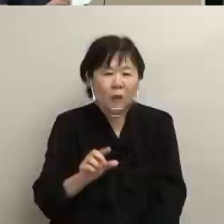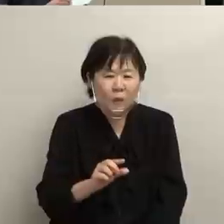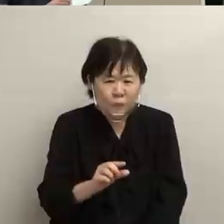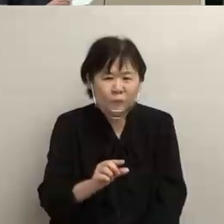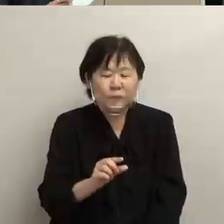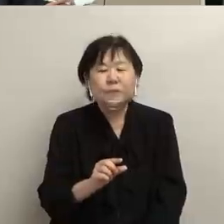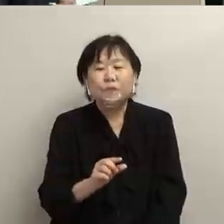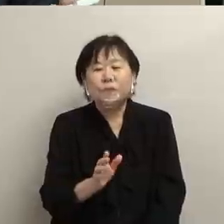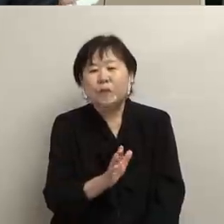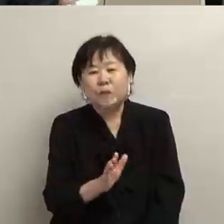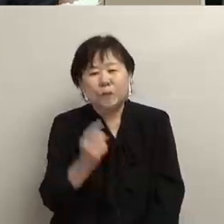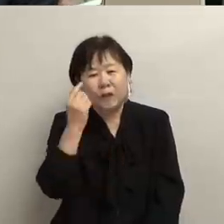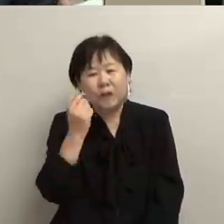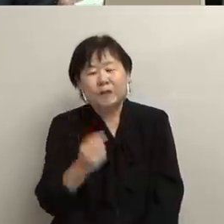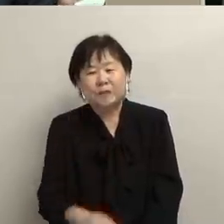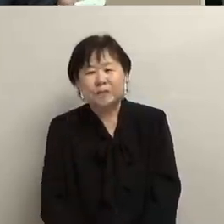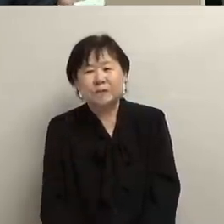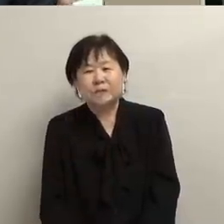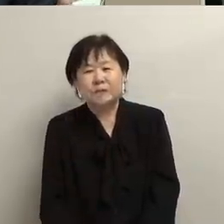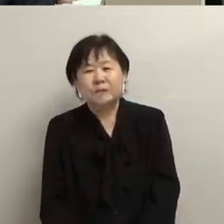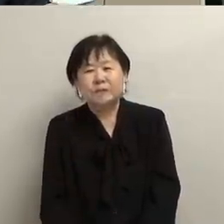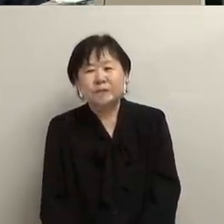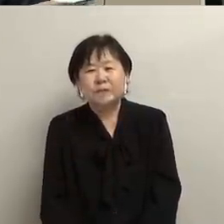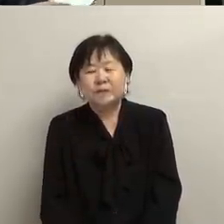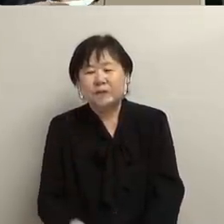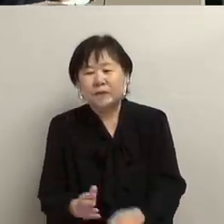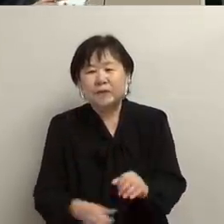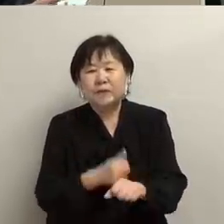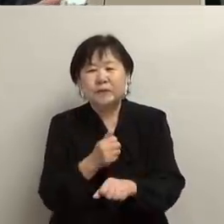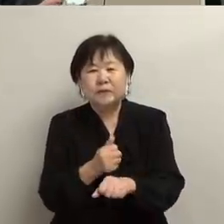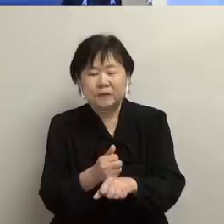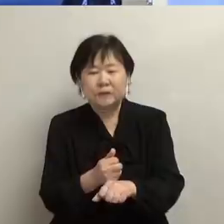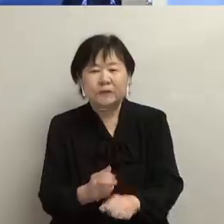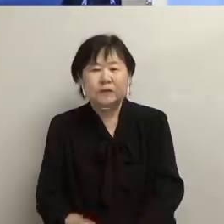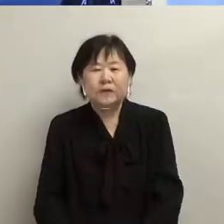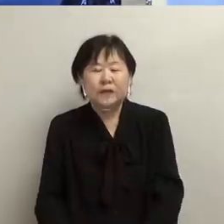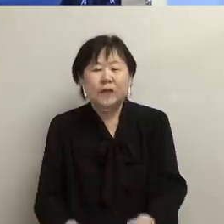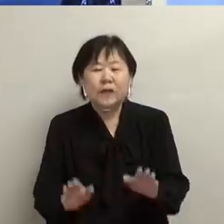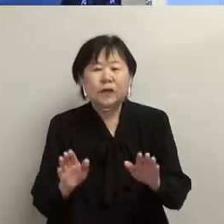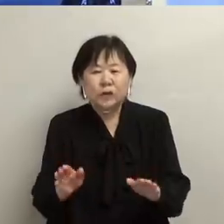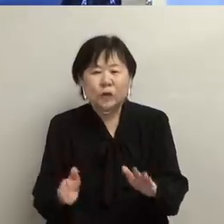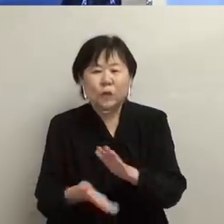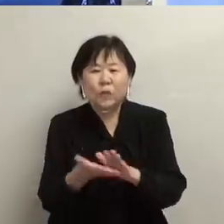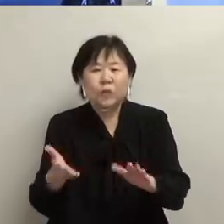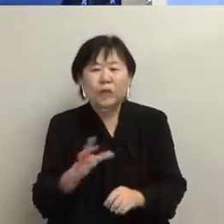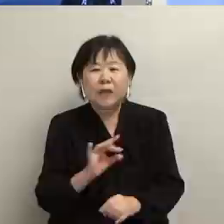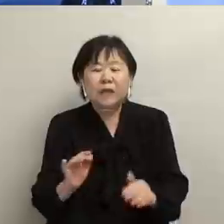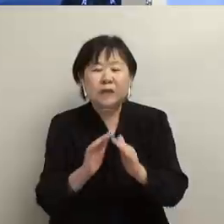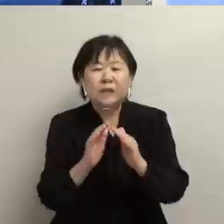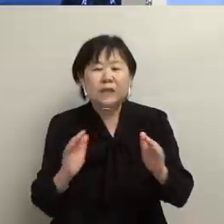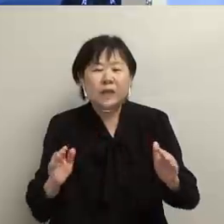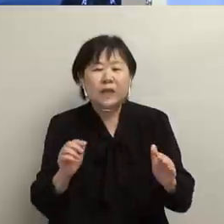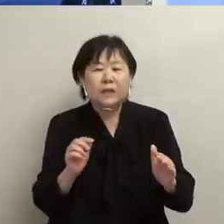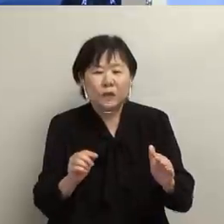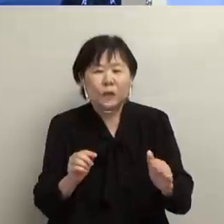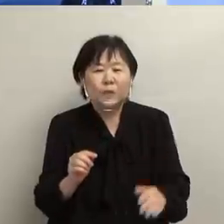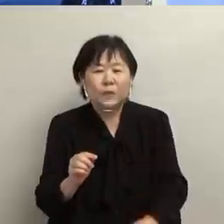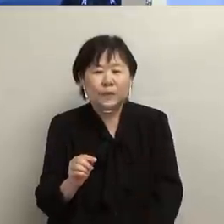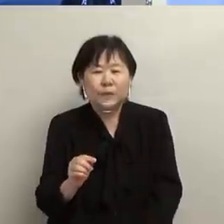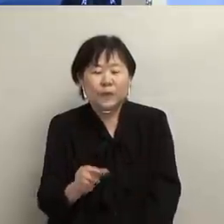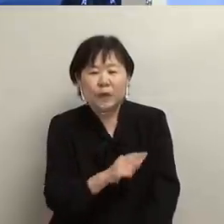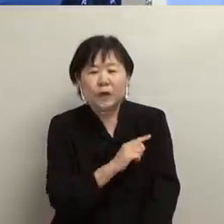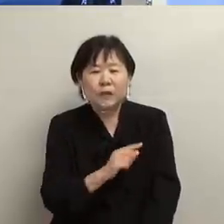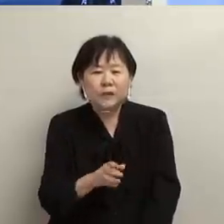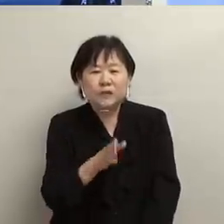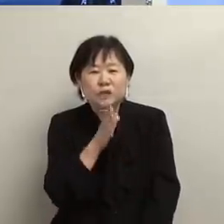考えております改めてこのインセンティブについてなんですけど今日の県議会委のですね乃り子をあの